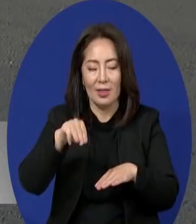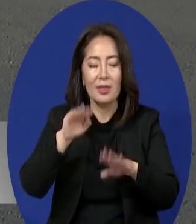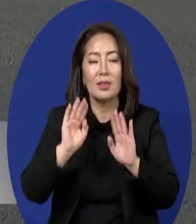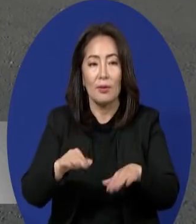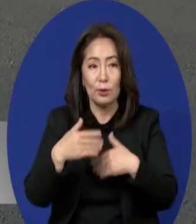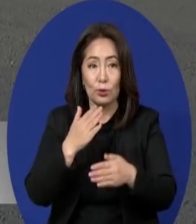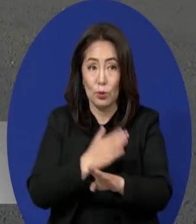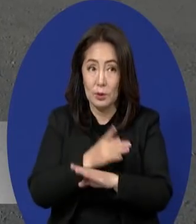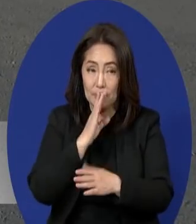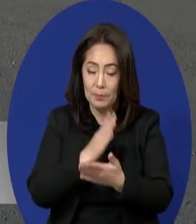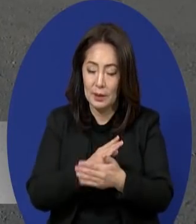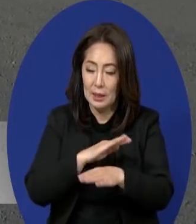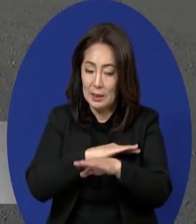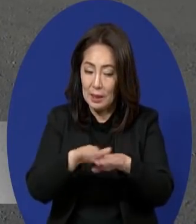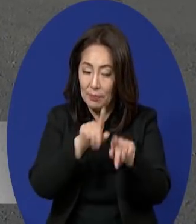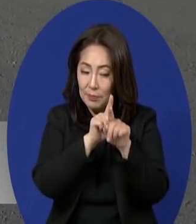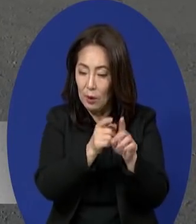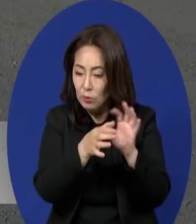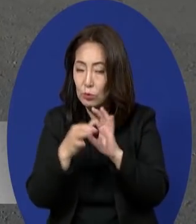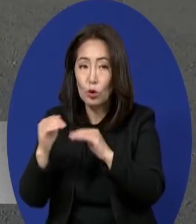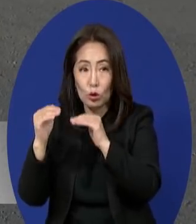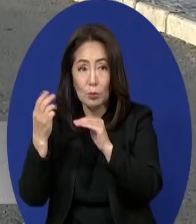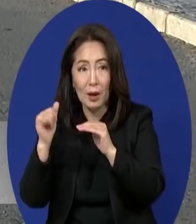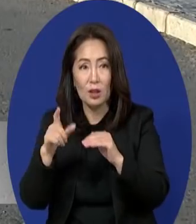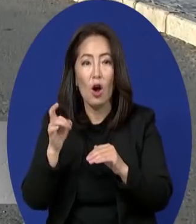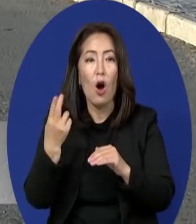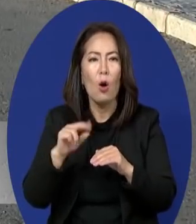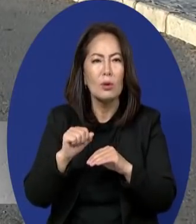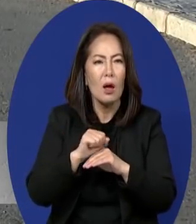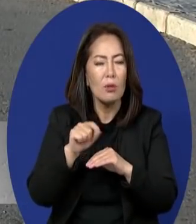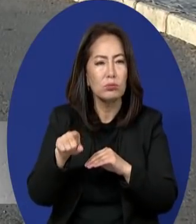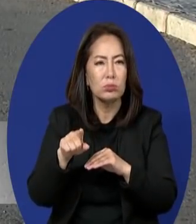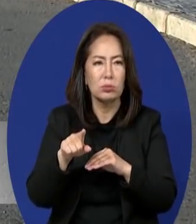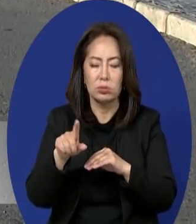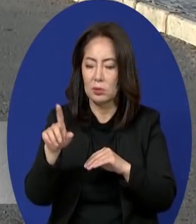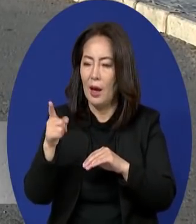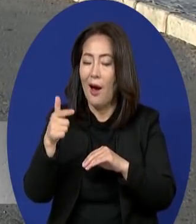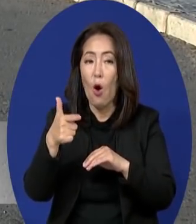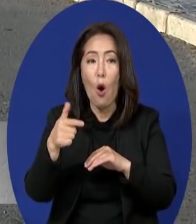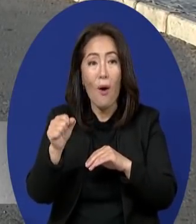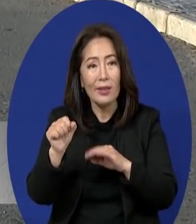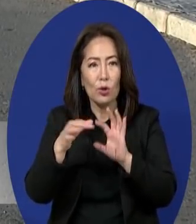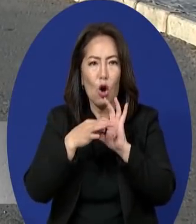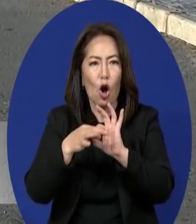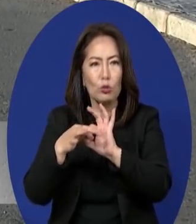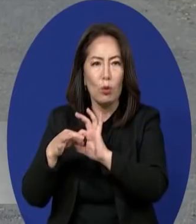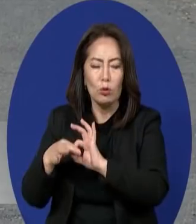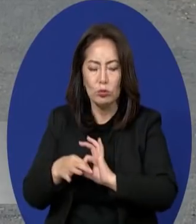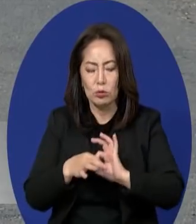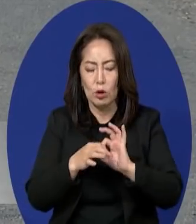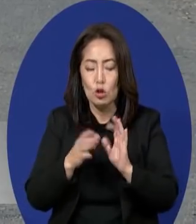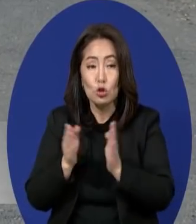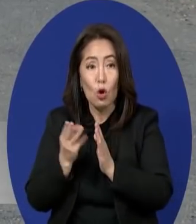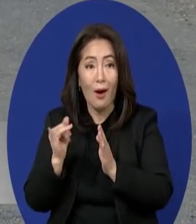байна. Зам дагаж хөгжил гэдэг нь Ховд аймаг бол алсын сомдтой хүртэл бүрэн автозамаар холбогдсон цөөн аймагуудын нэг. Хөшөөтийн